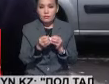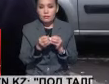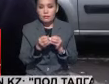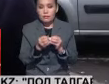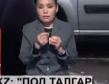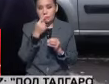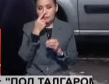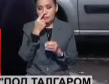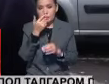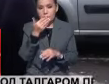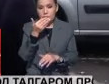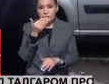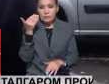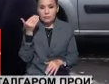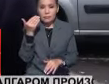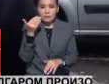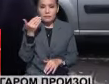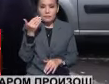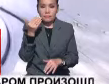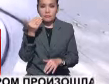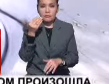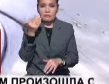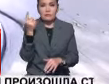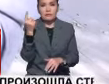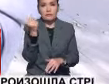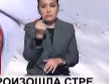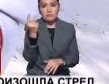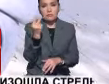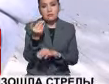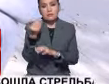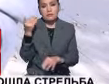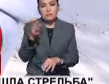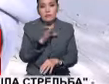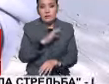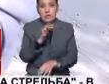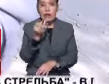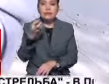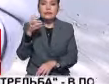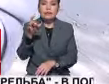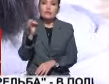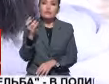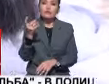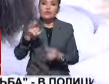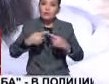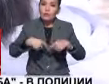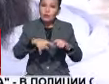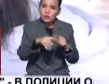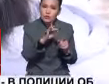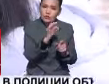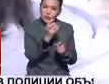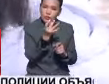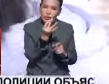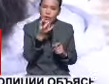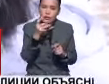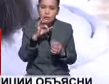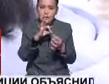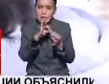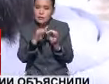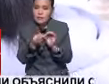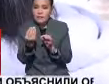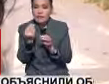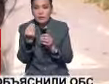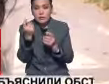течение 1-2 недель. По словам юриста Айдара Кошкарбаева, структурные ноты – это сложные финансовые инструменты, которые